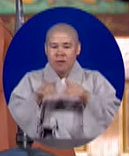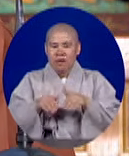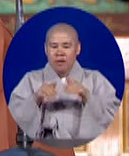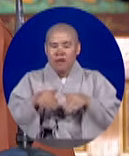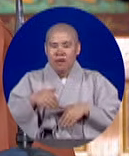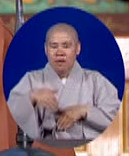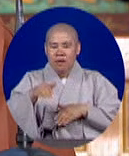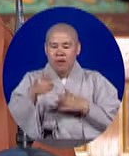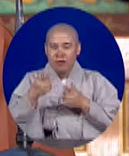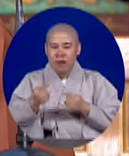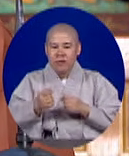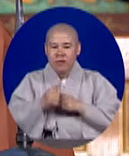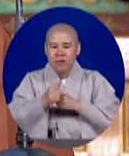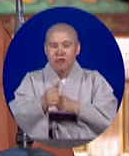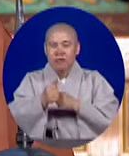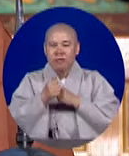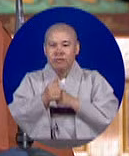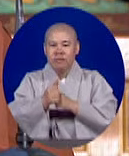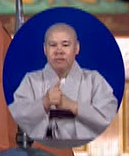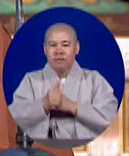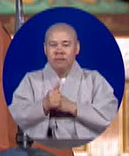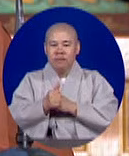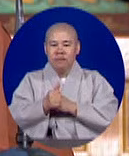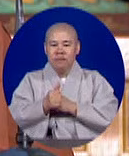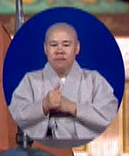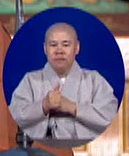가는 것과 같이 따라다닌다.